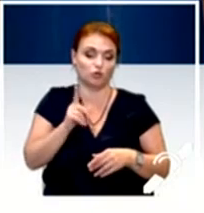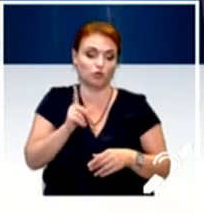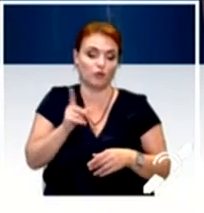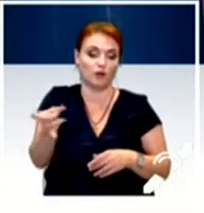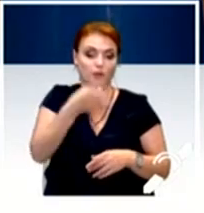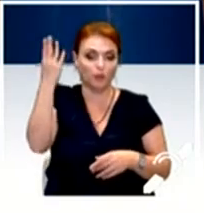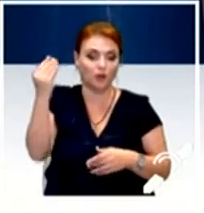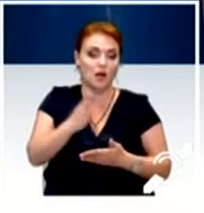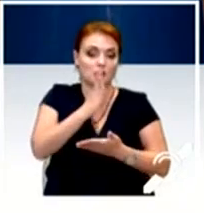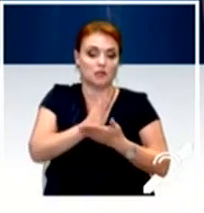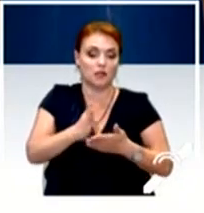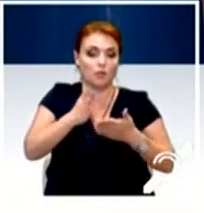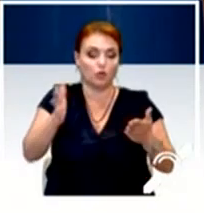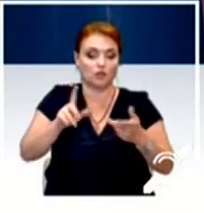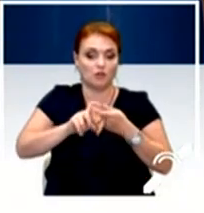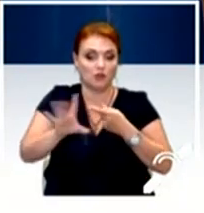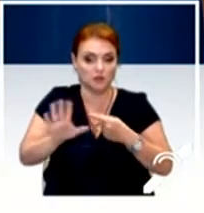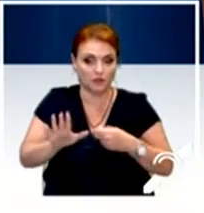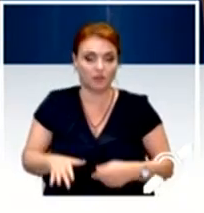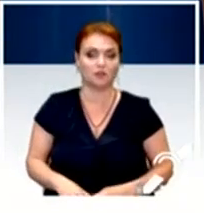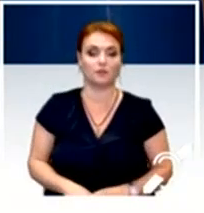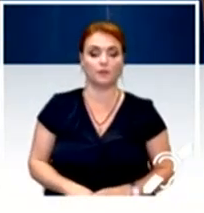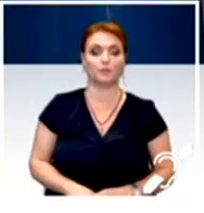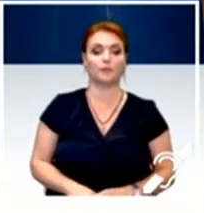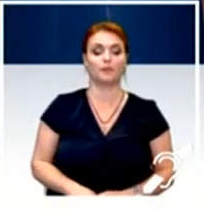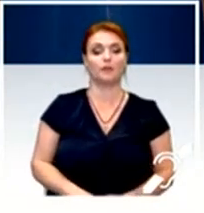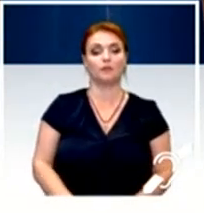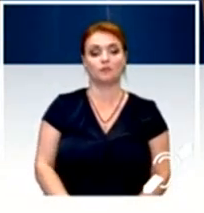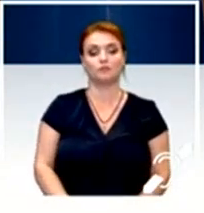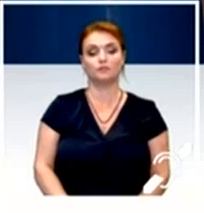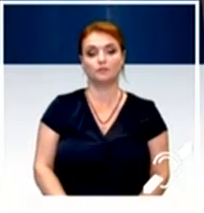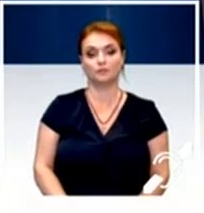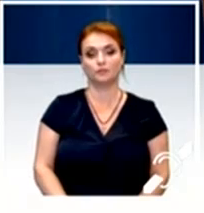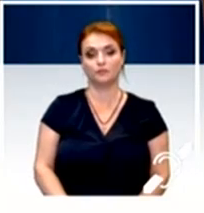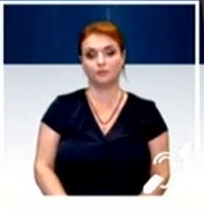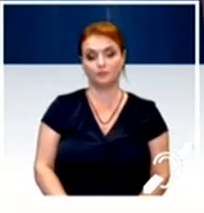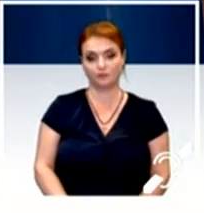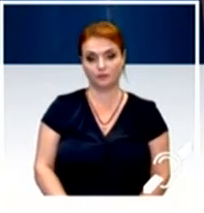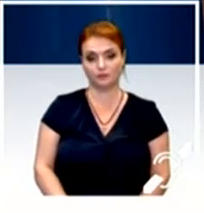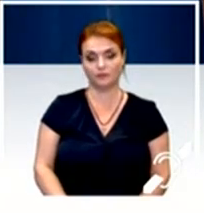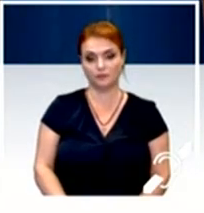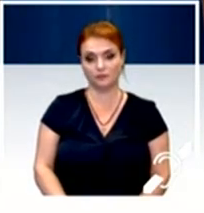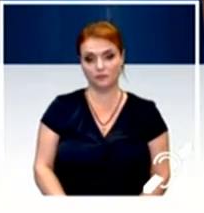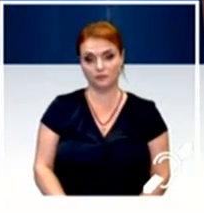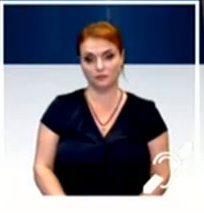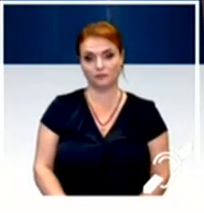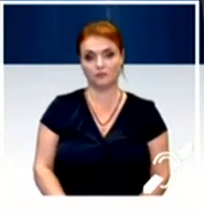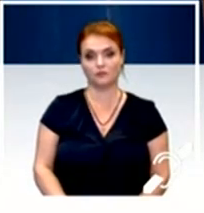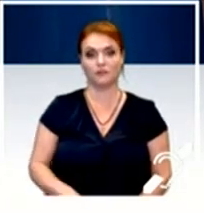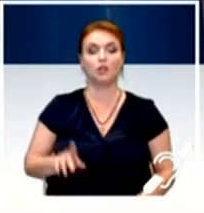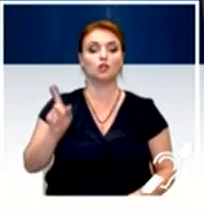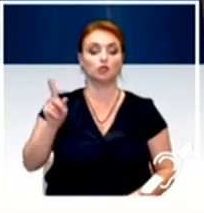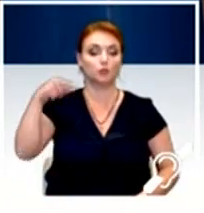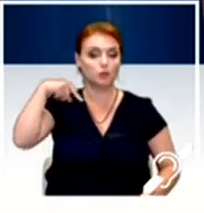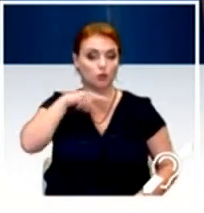independență energetic, dar și foarte important programele care sunt necesare pentru ca economia noastră, în